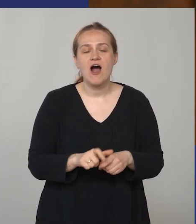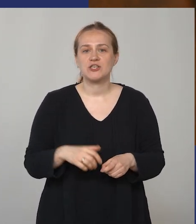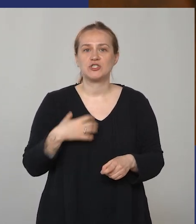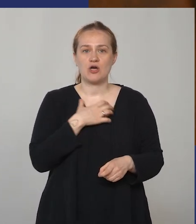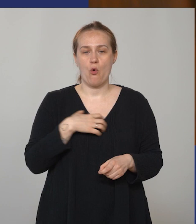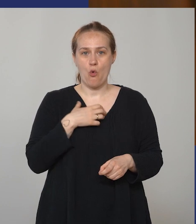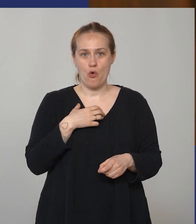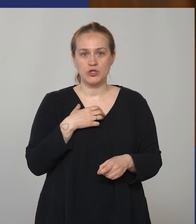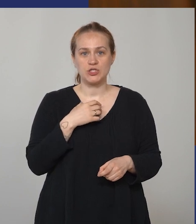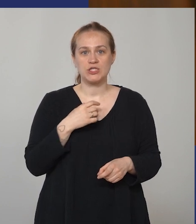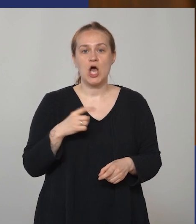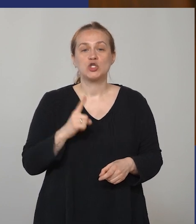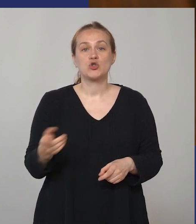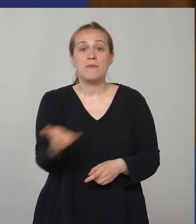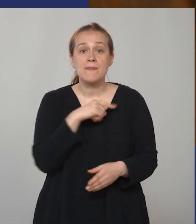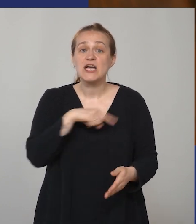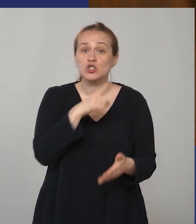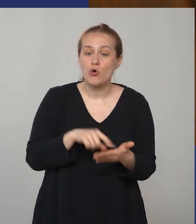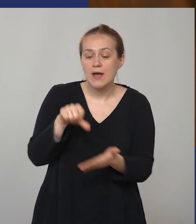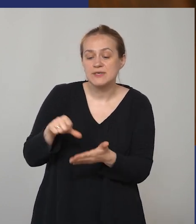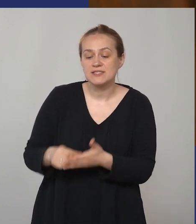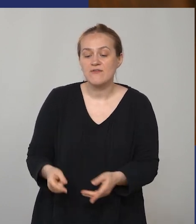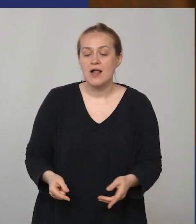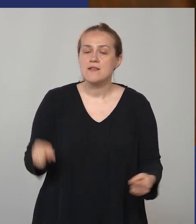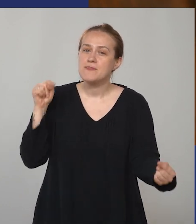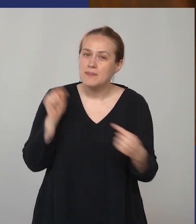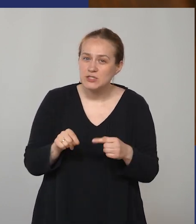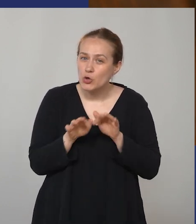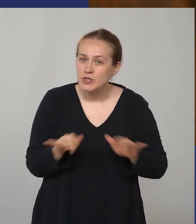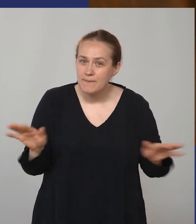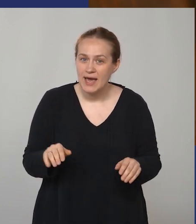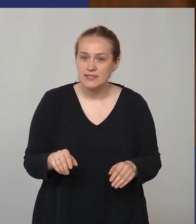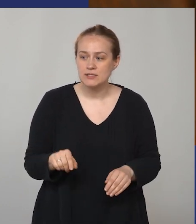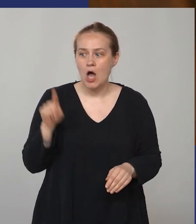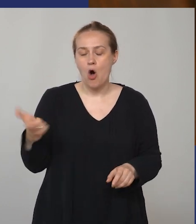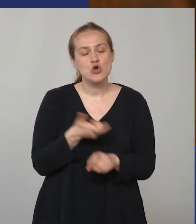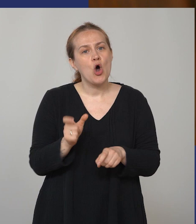наш, представлял достойный пианист. А Вадик очень